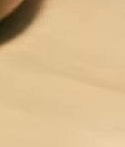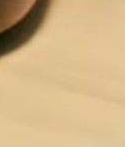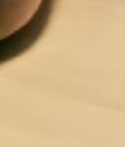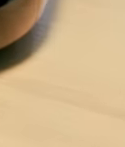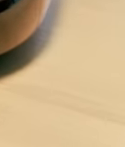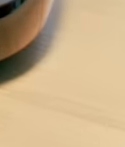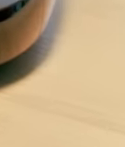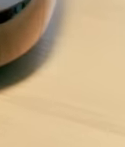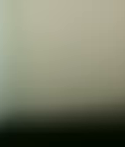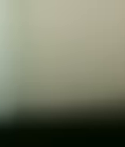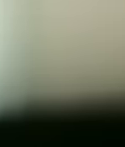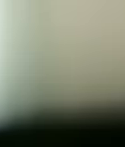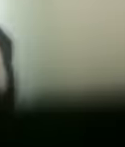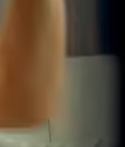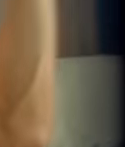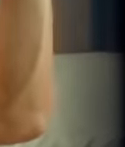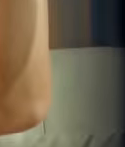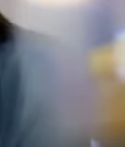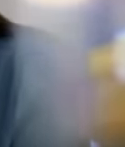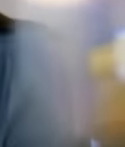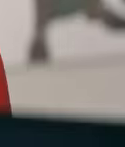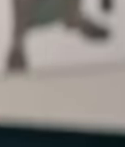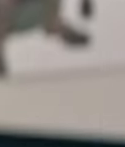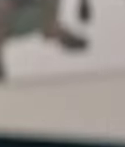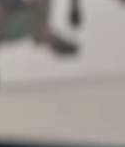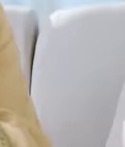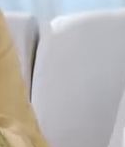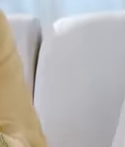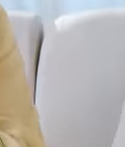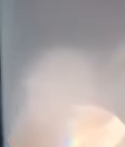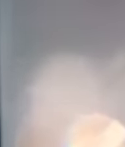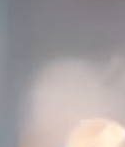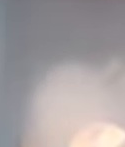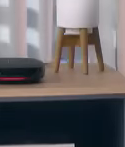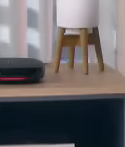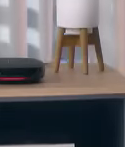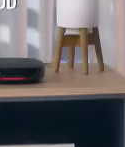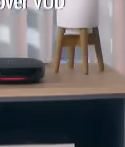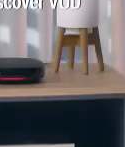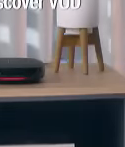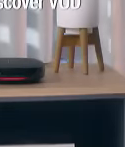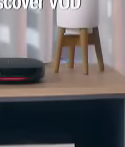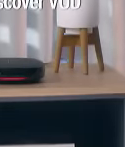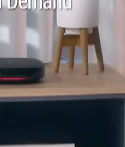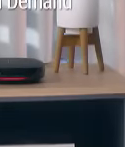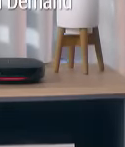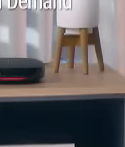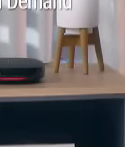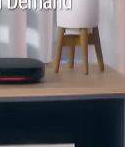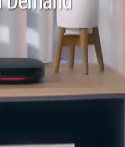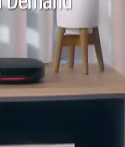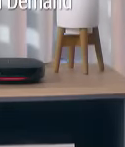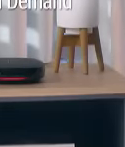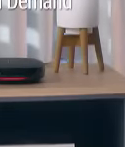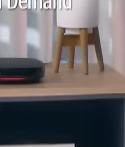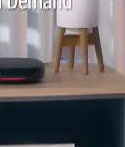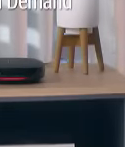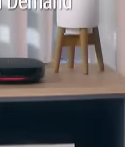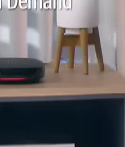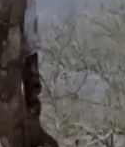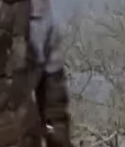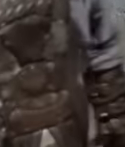Selamat datang ke pengalaman baru Astro. Hiburan serba baru anda. Sambungkan UltraBox dengan Wi-Fi